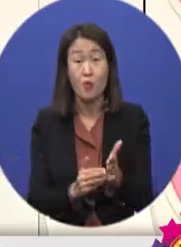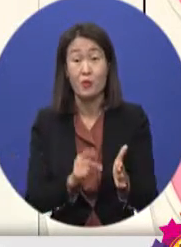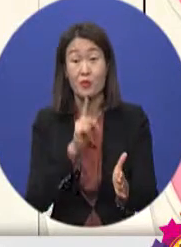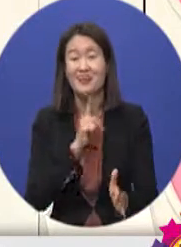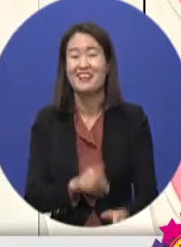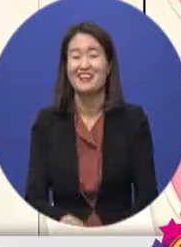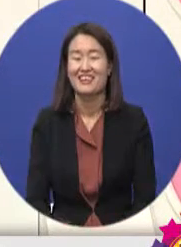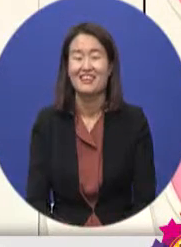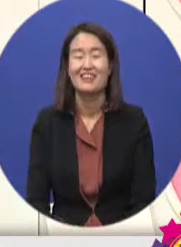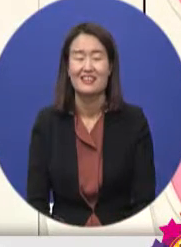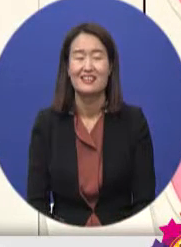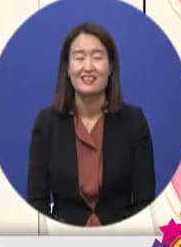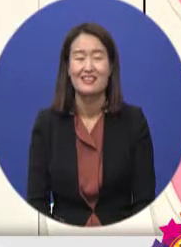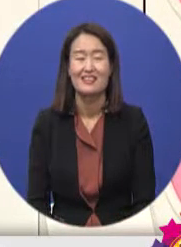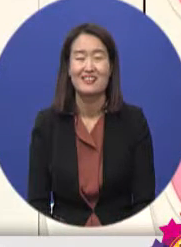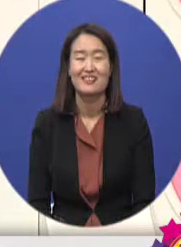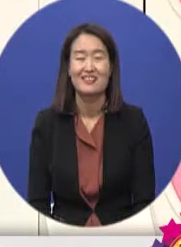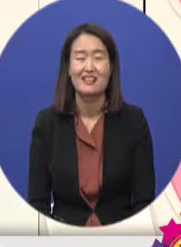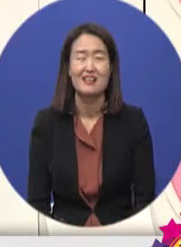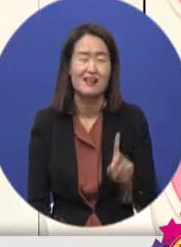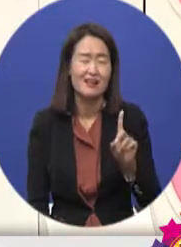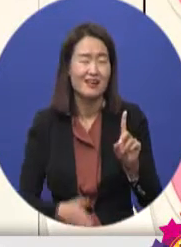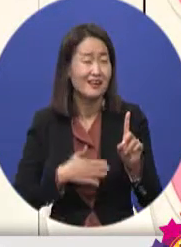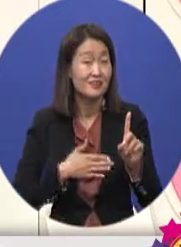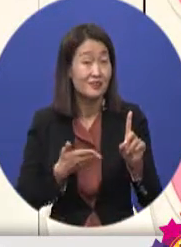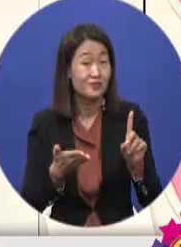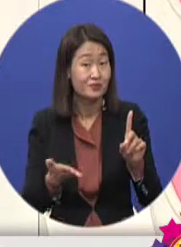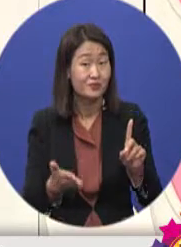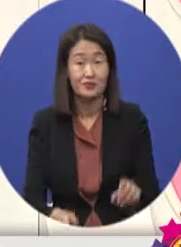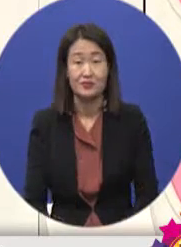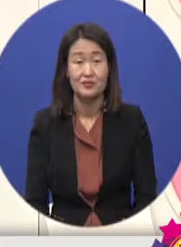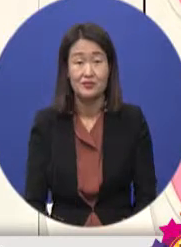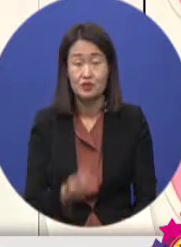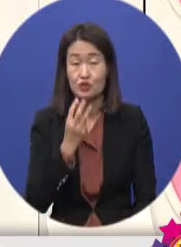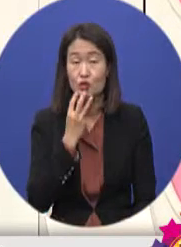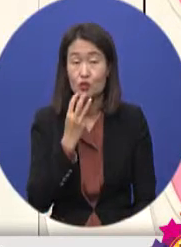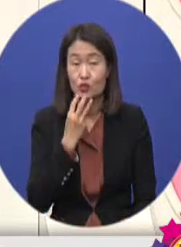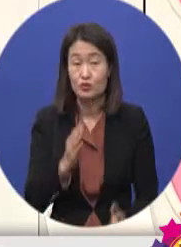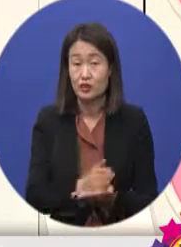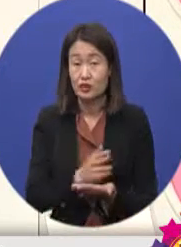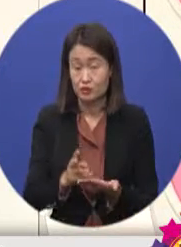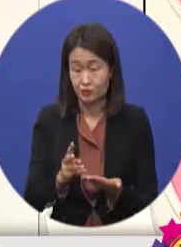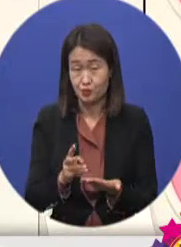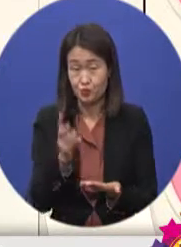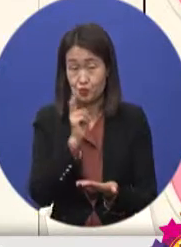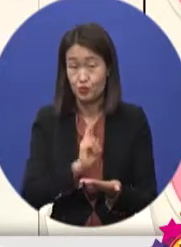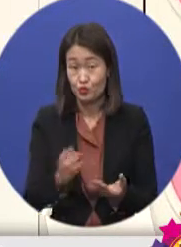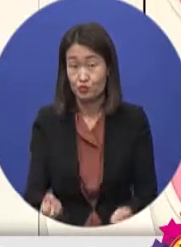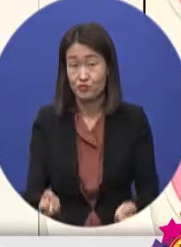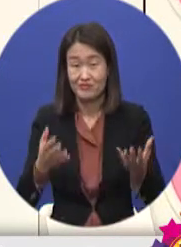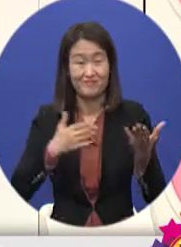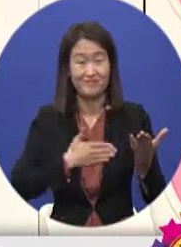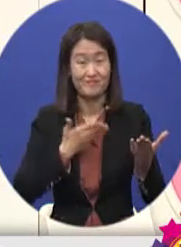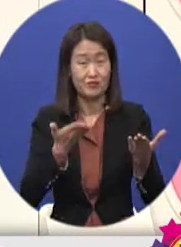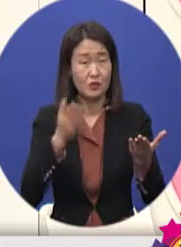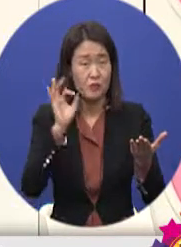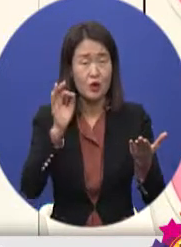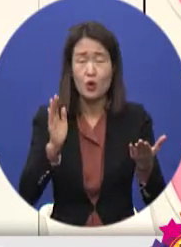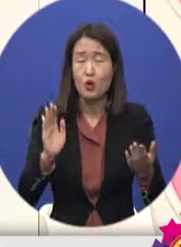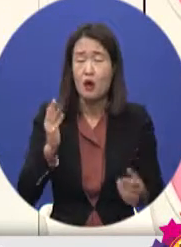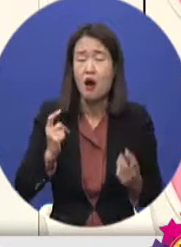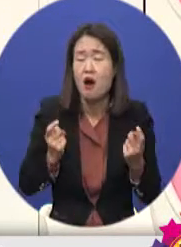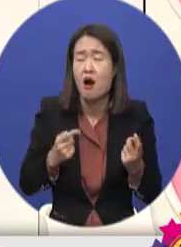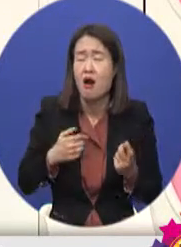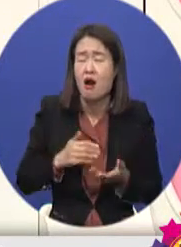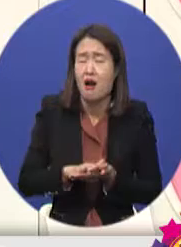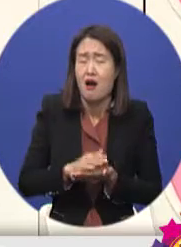손님으로 모셔봤습니다. 한 가지 안내해 드릴게요. 서울 나눔 콘서트를 안내해 드리겠습니다. 요즘 놀러 가고